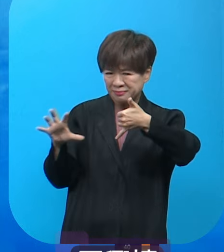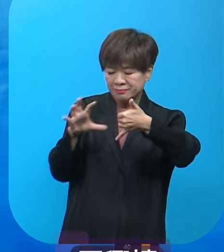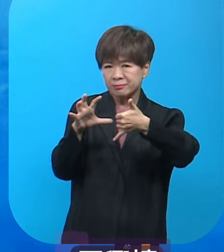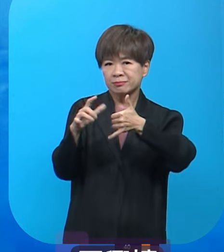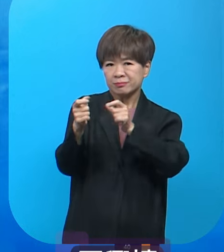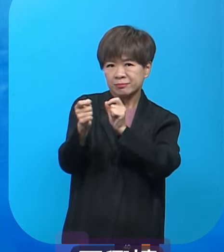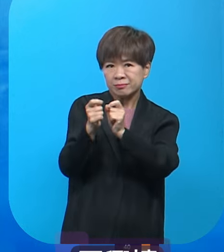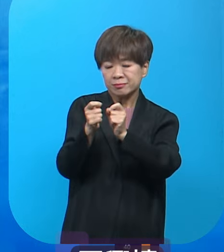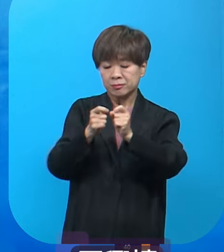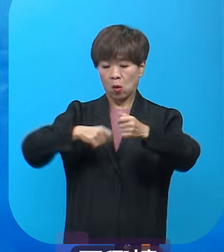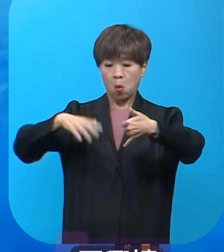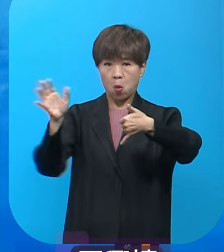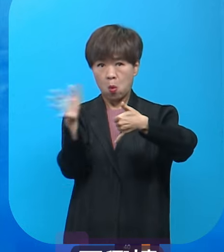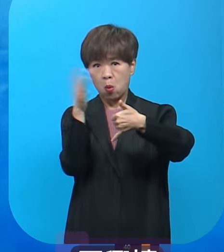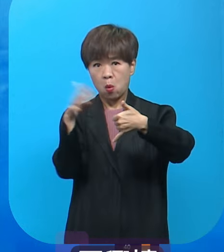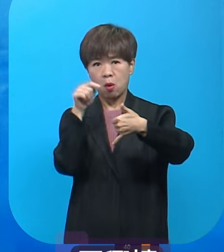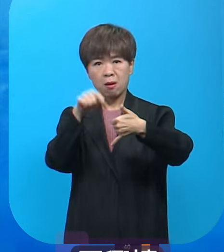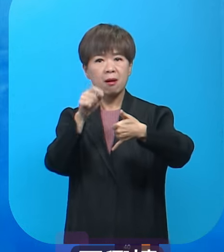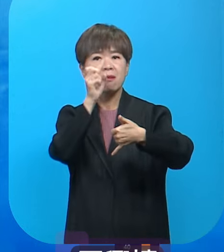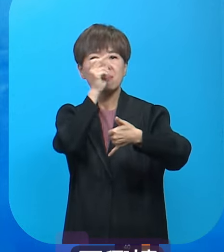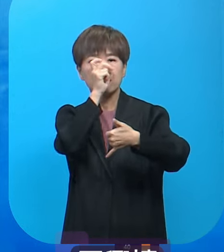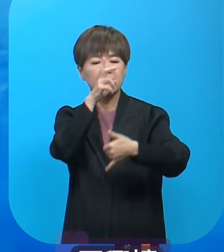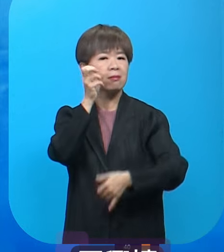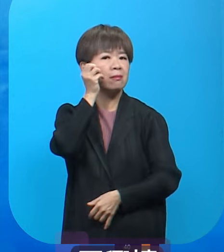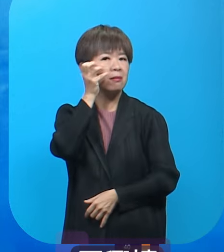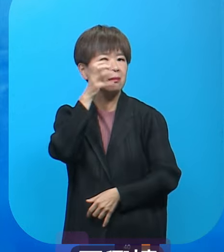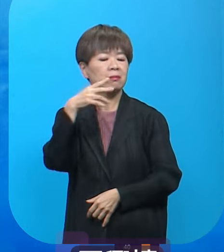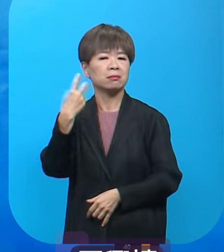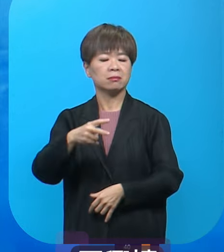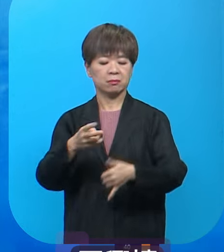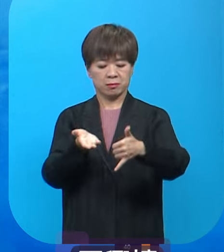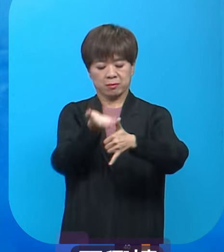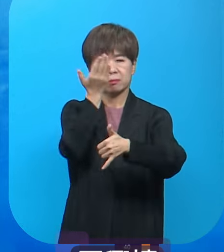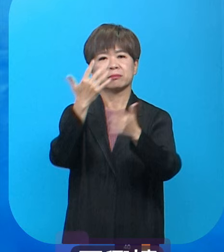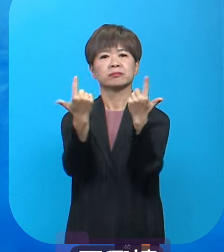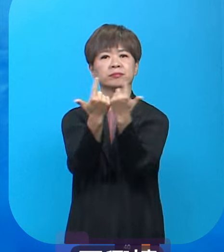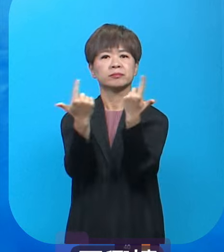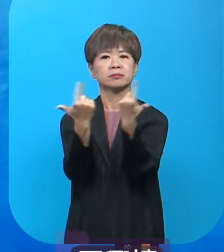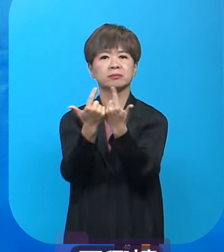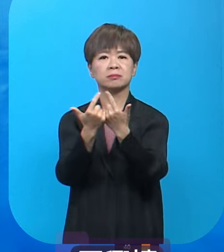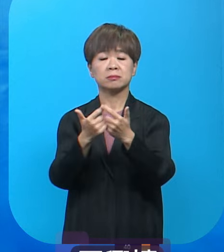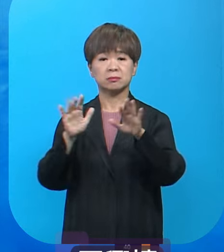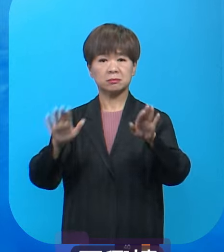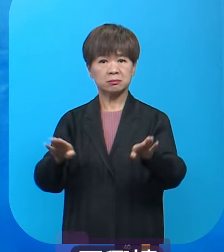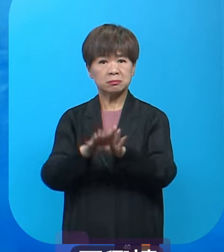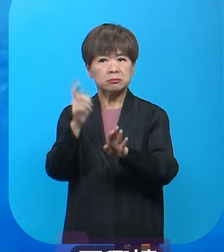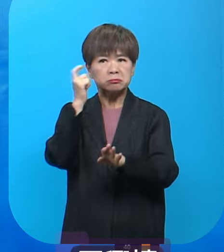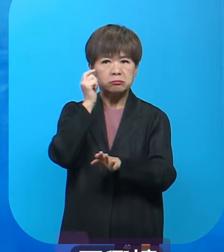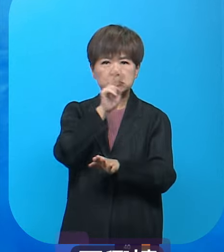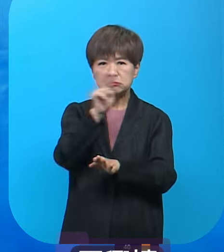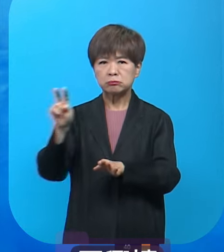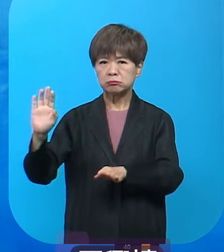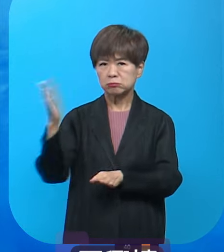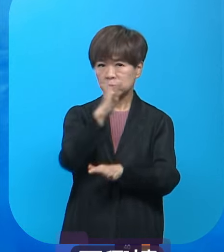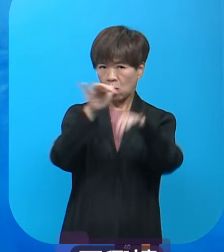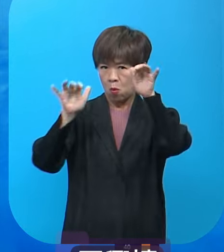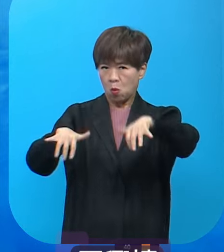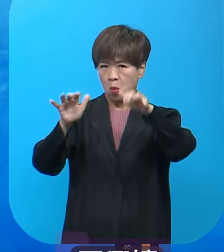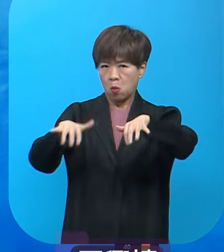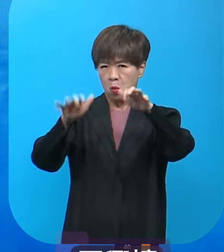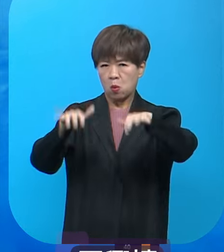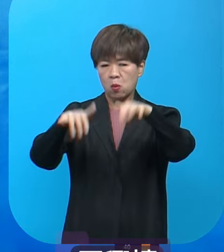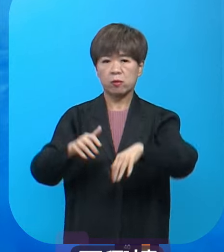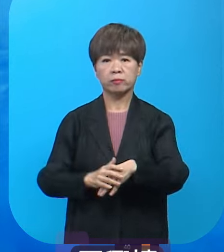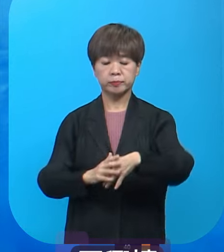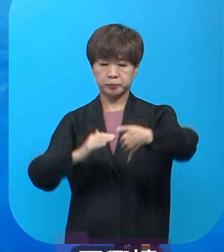迎风面地区，包括宜兰花莲地区跟大台北，在今天其实开始已经出现间歇性的雨势。